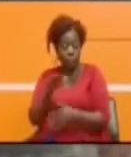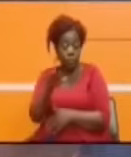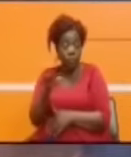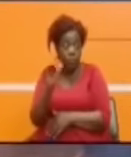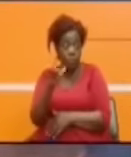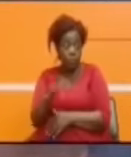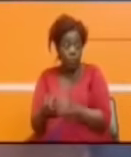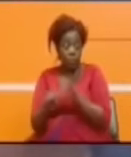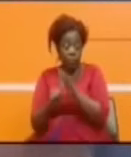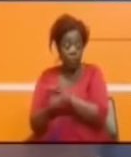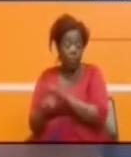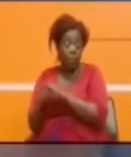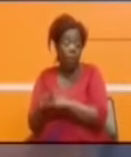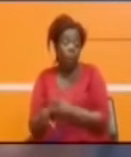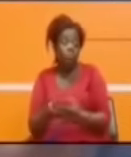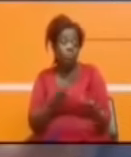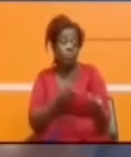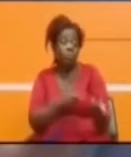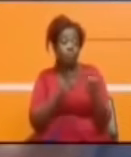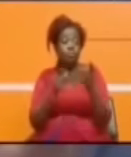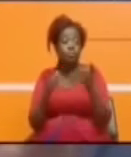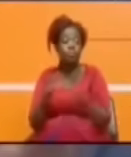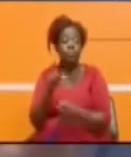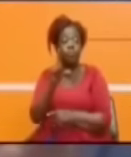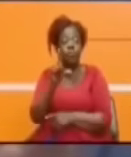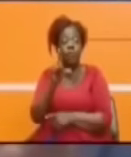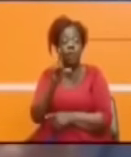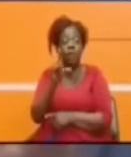bwe byakosebwa ennyo olutalo lw'abayeekera